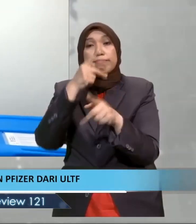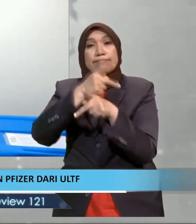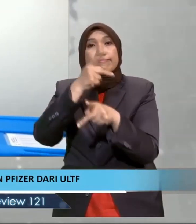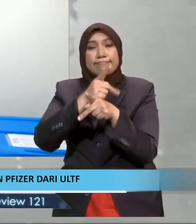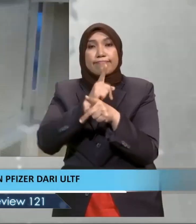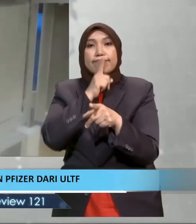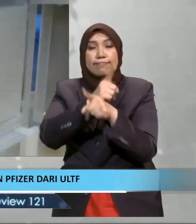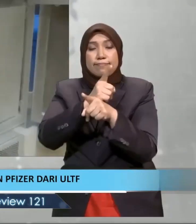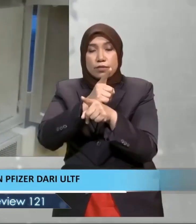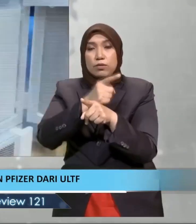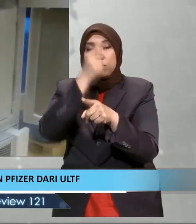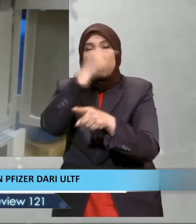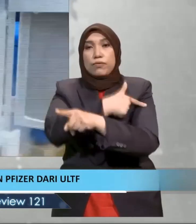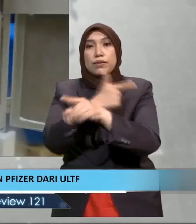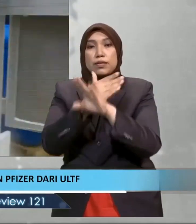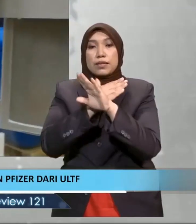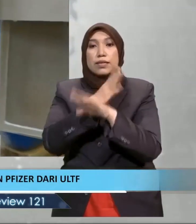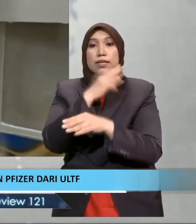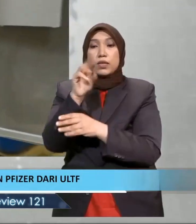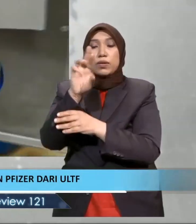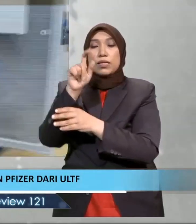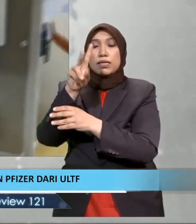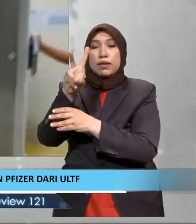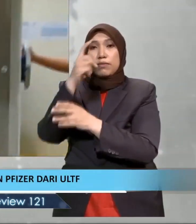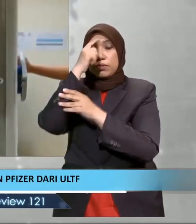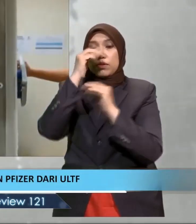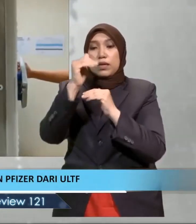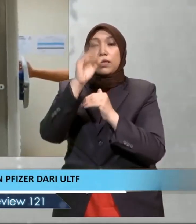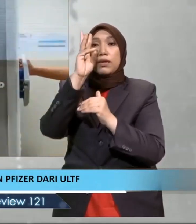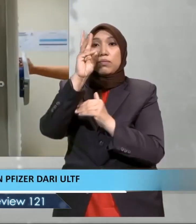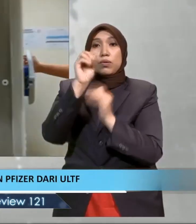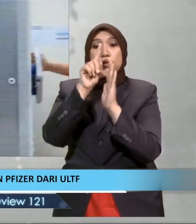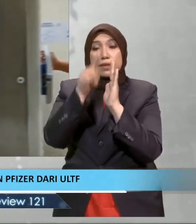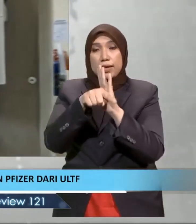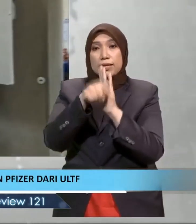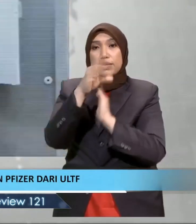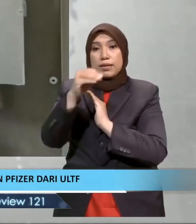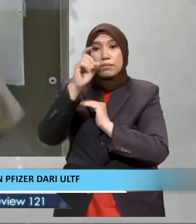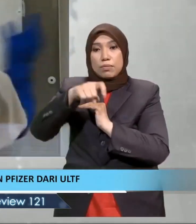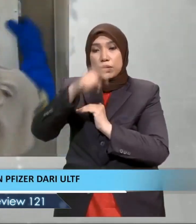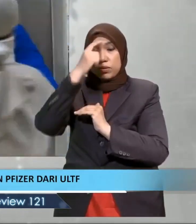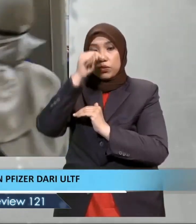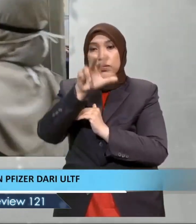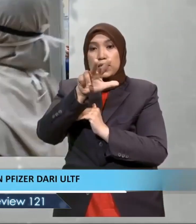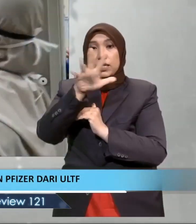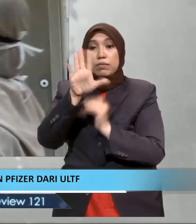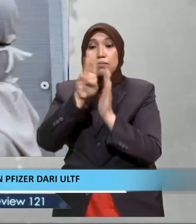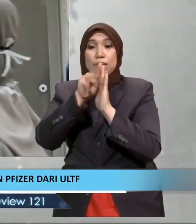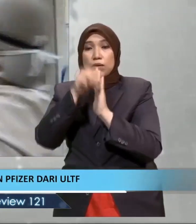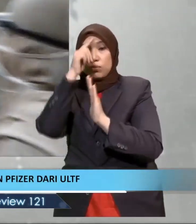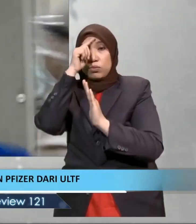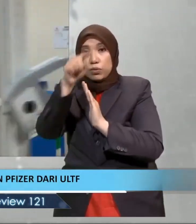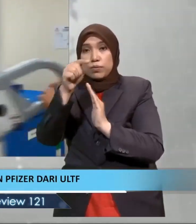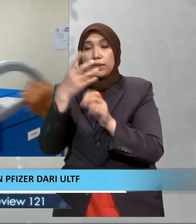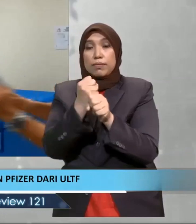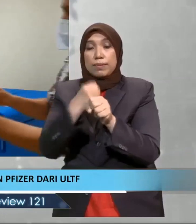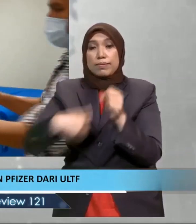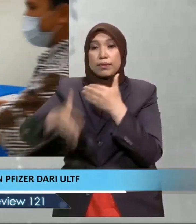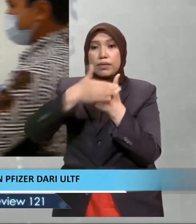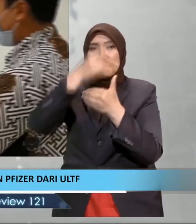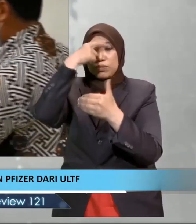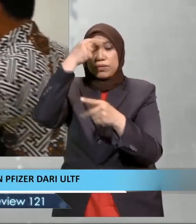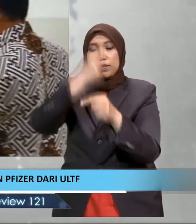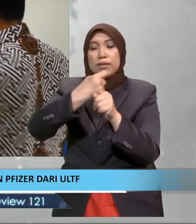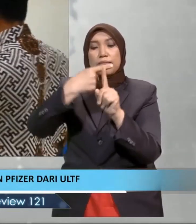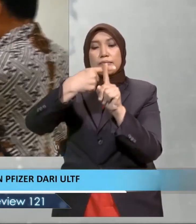yang sepatutnya lah. Sebaik ULTF dibuka dalam tempoh 60 saat, ia memerlukan 35 minit untuk mendapatkan semula